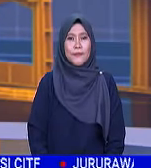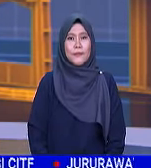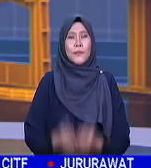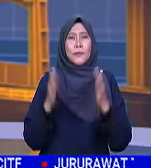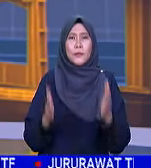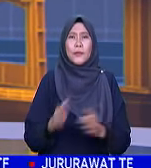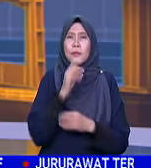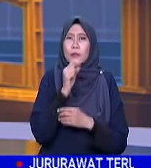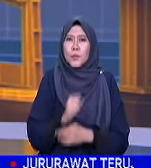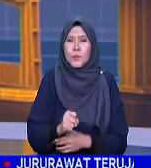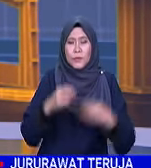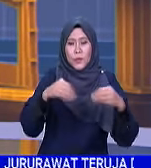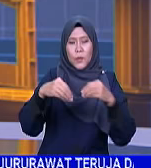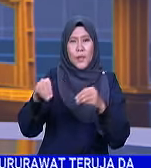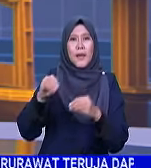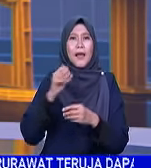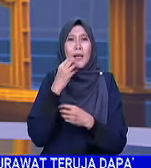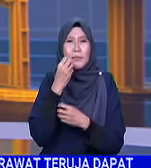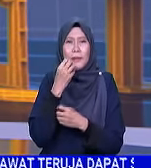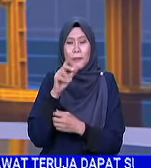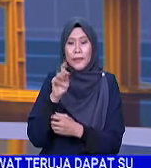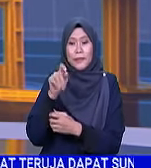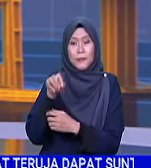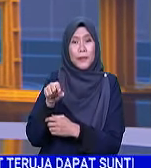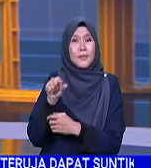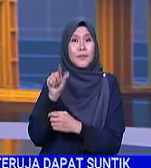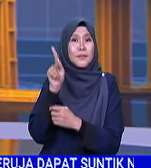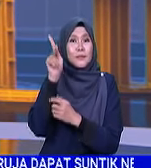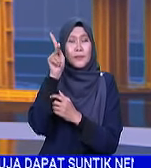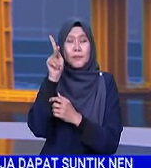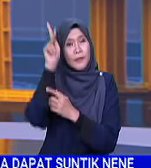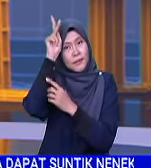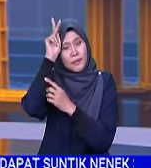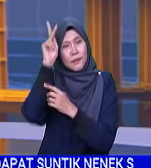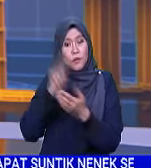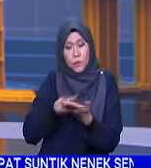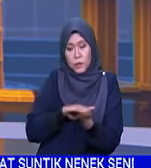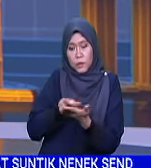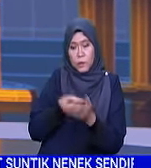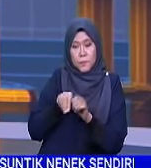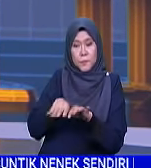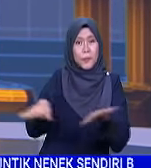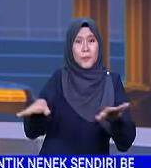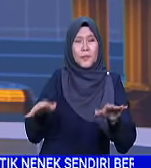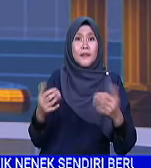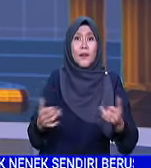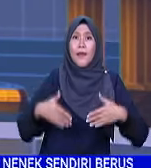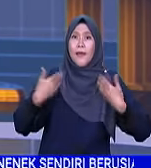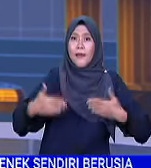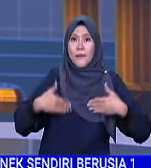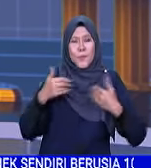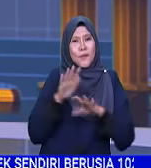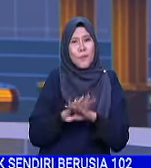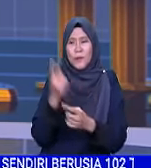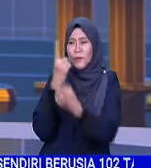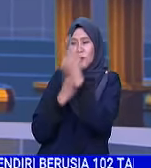Warga emas yang menjual asam keping di Pasar Siti Khadijah, Kota Bharu yang videonya tular di media sosial baru-baru ini gembira apabila ramai